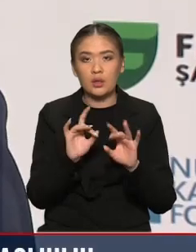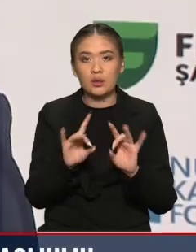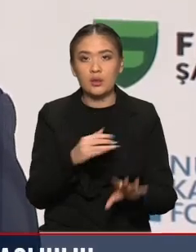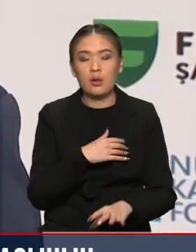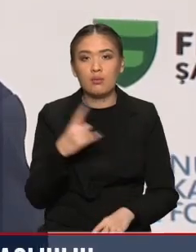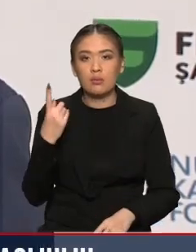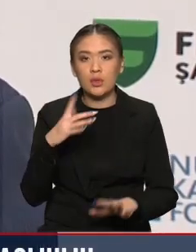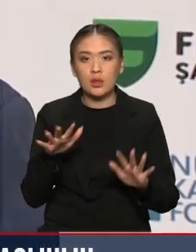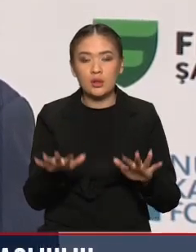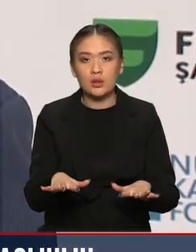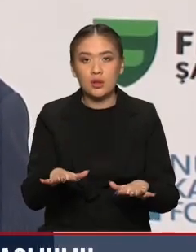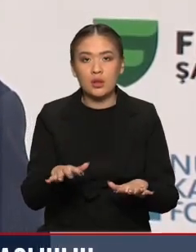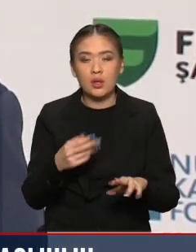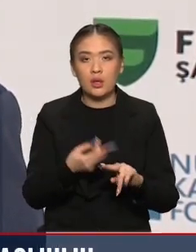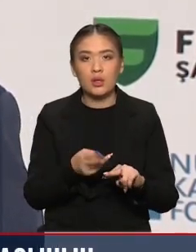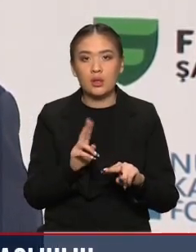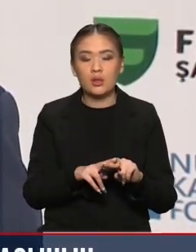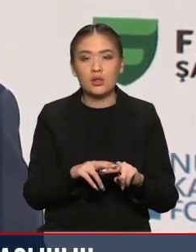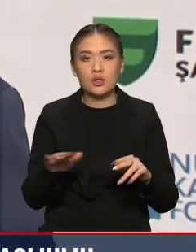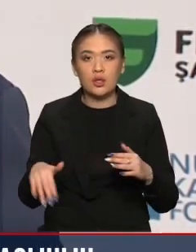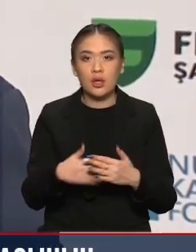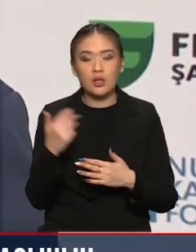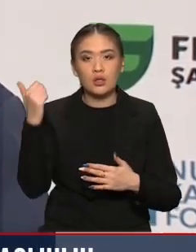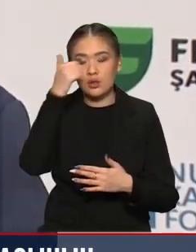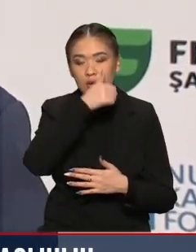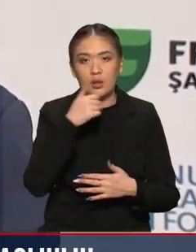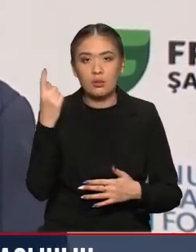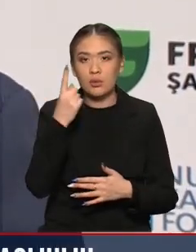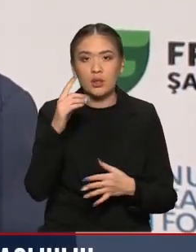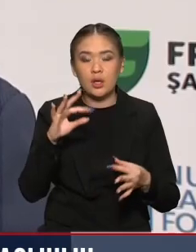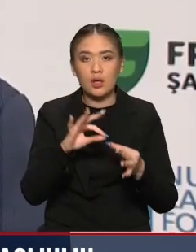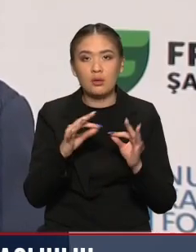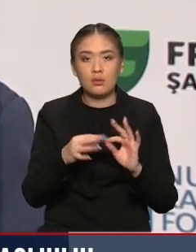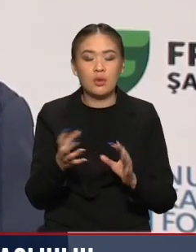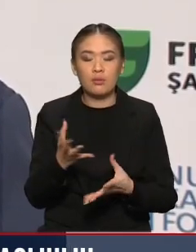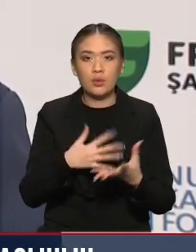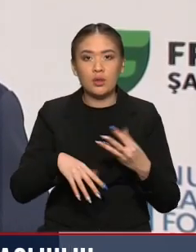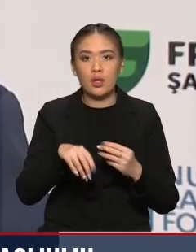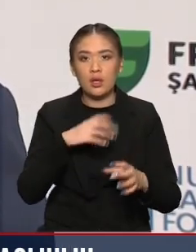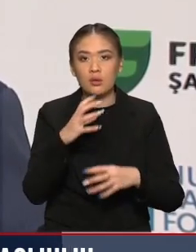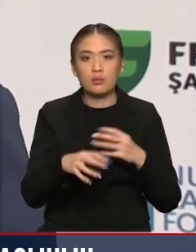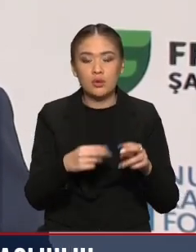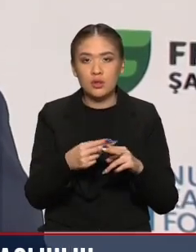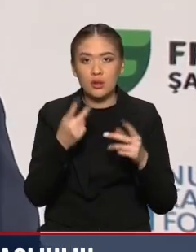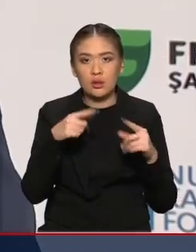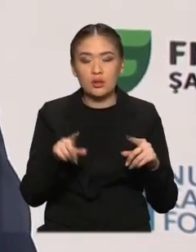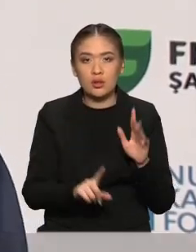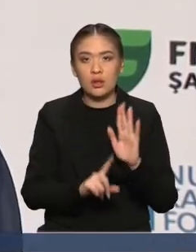Бірінші, бұл жаңа жылда бірінші бастайтын олимпиада. Бүкіл әлемде жаңа жылдан кейін бірден